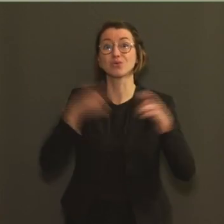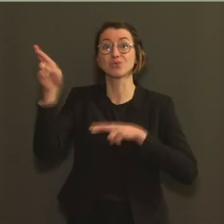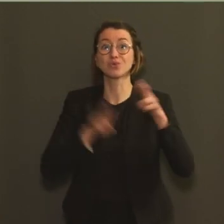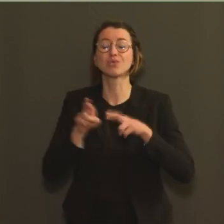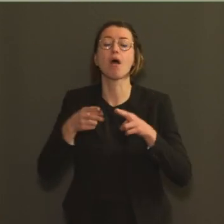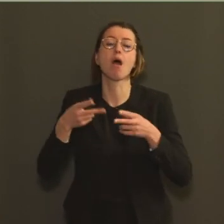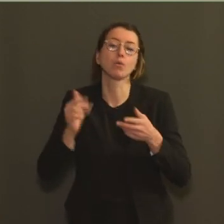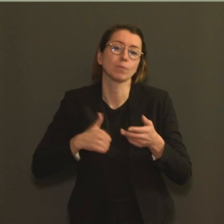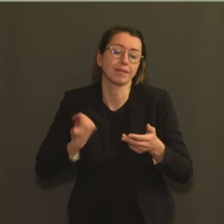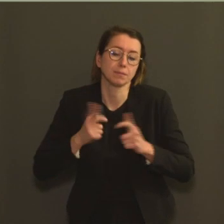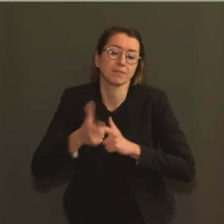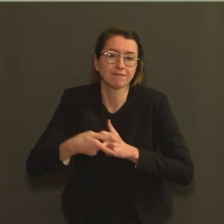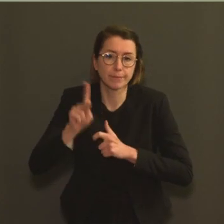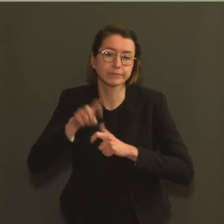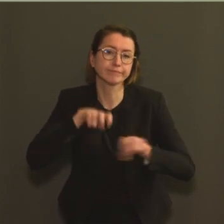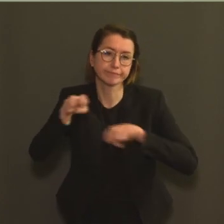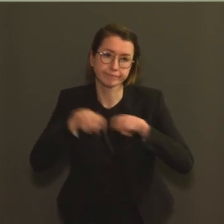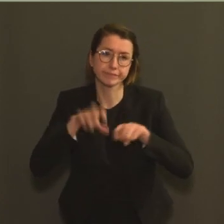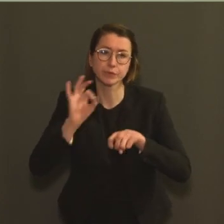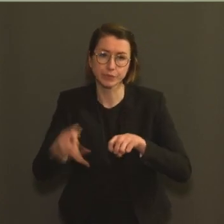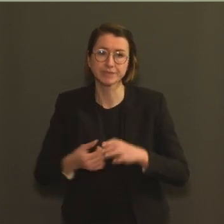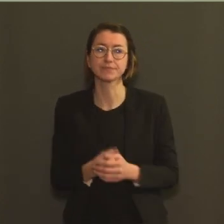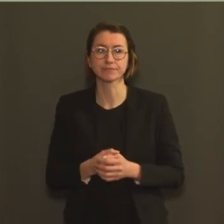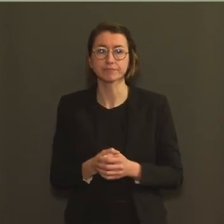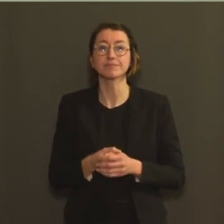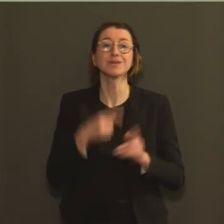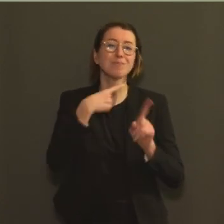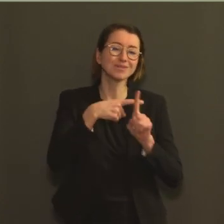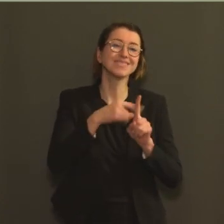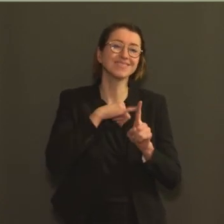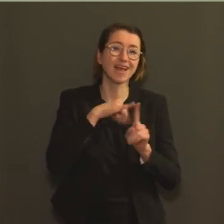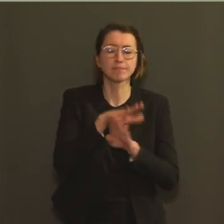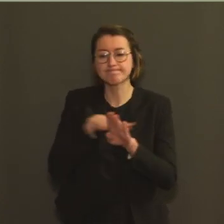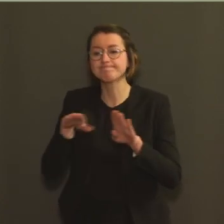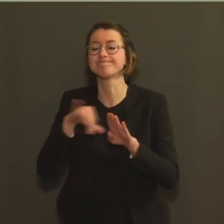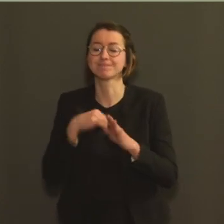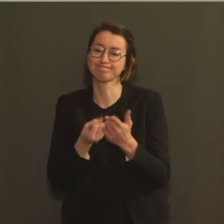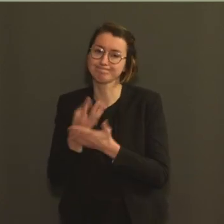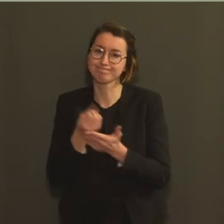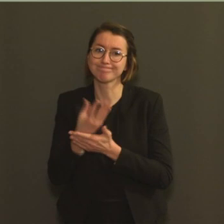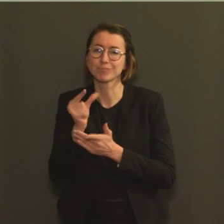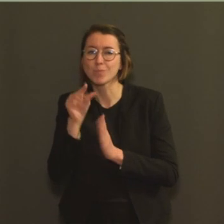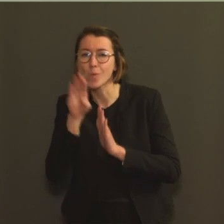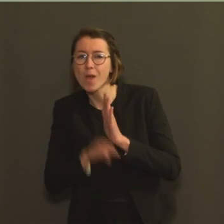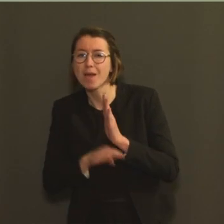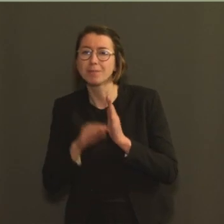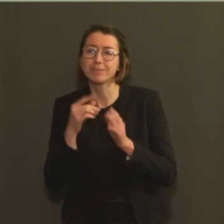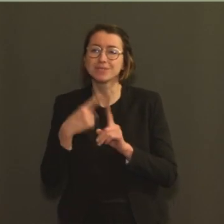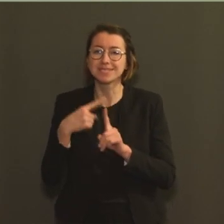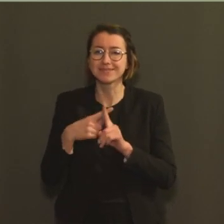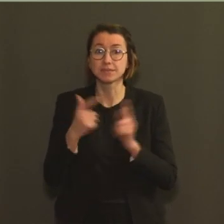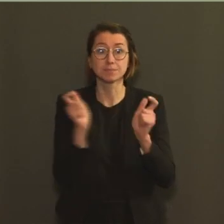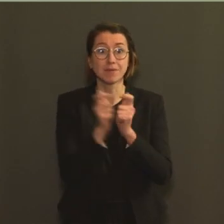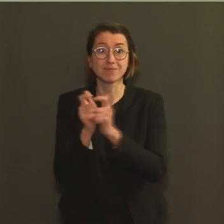favorables, un point un tout petit peu moins, c'est que le nombre d'infections ne diminue pratiquement plus, en tout cas extrêmement peu. On pourrait même